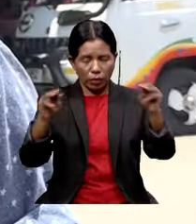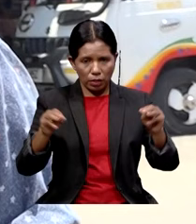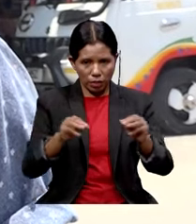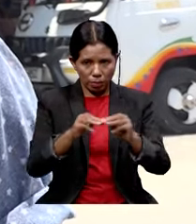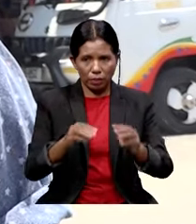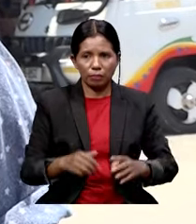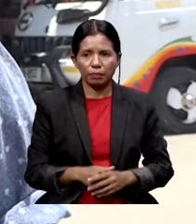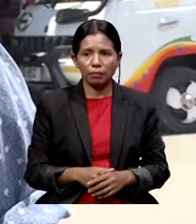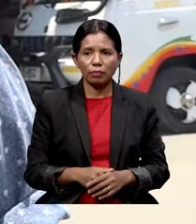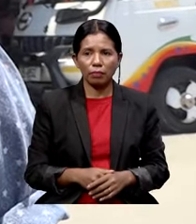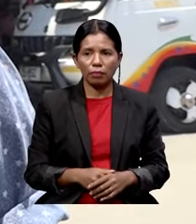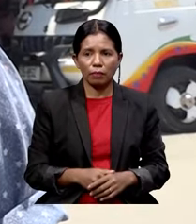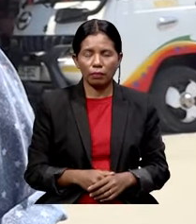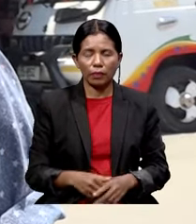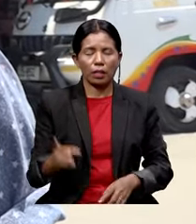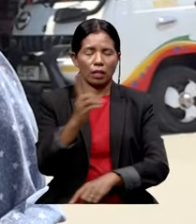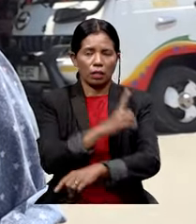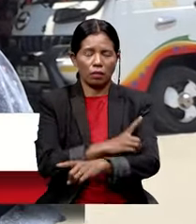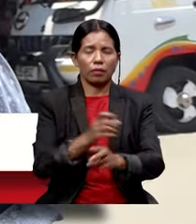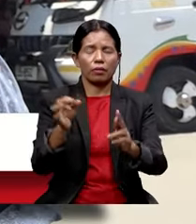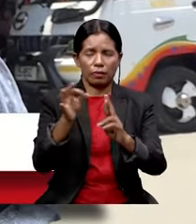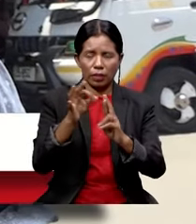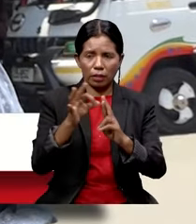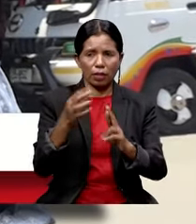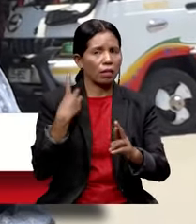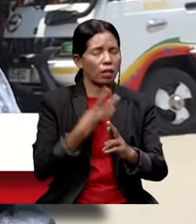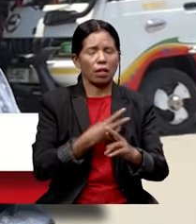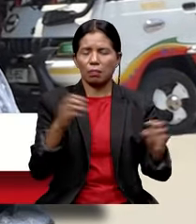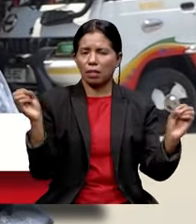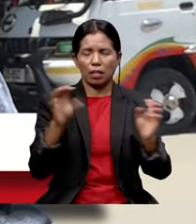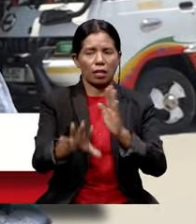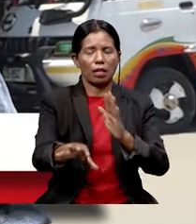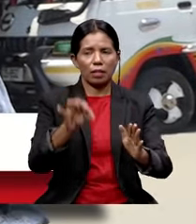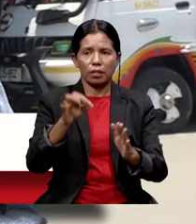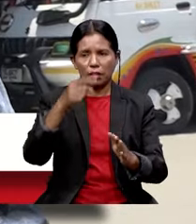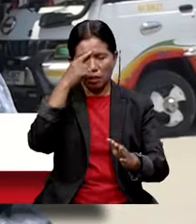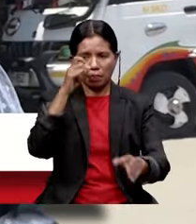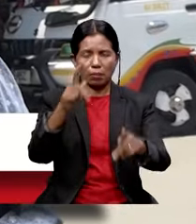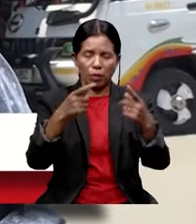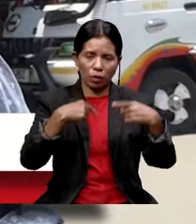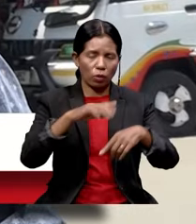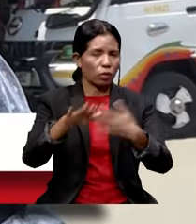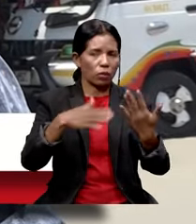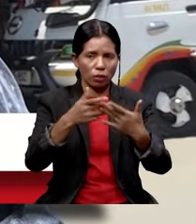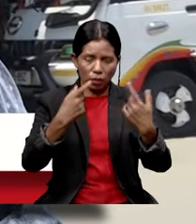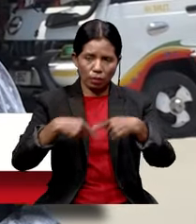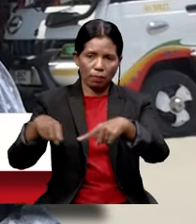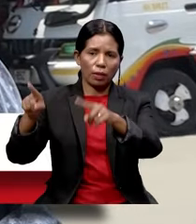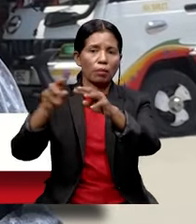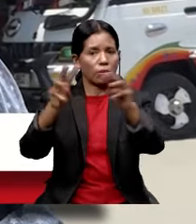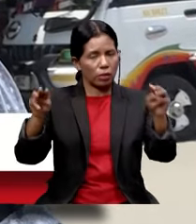ia finado ninia ne, ami nunca hetan. Tamba emohutu ba ba